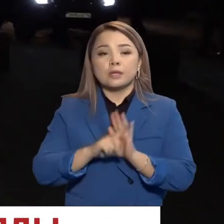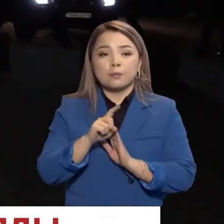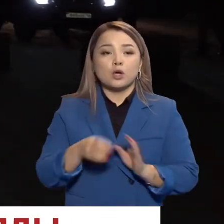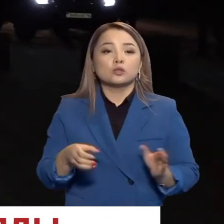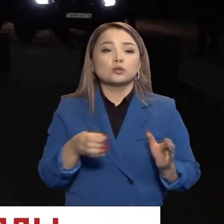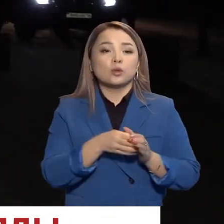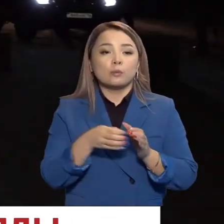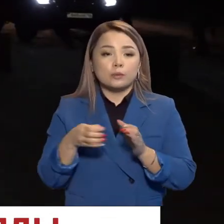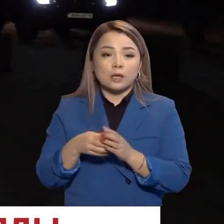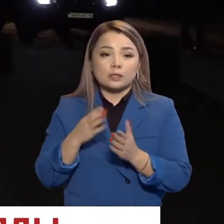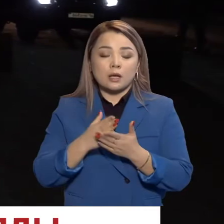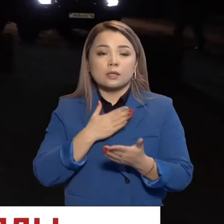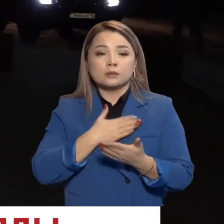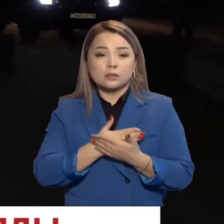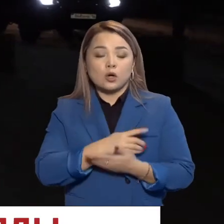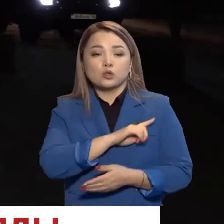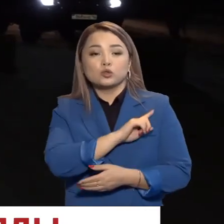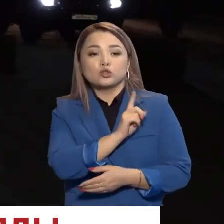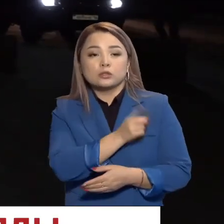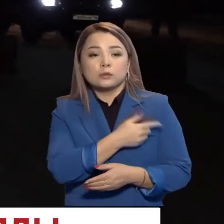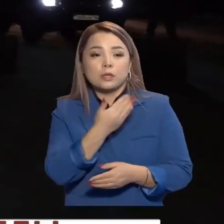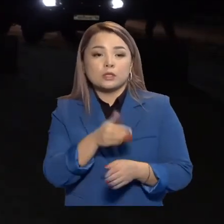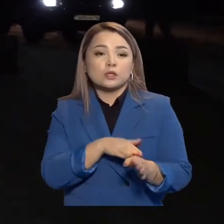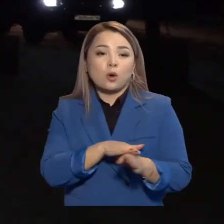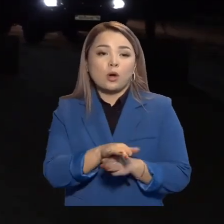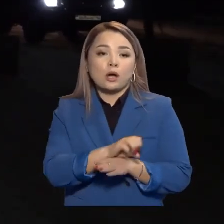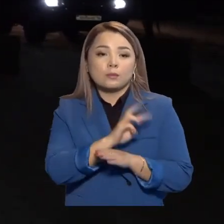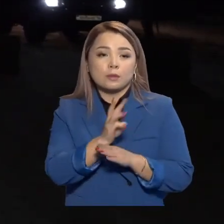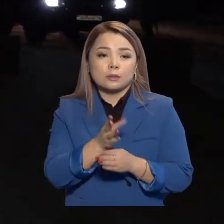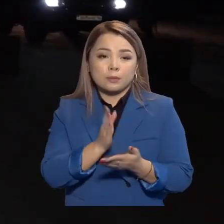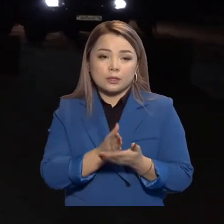бастамашы топтарымен ерікті жасақтардың күшіменен толық қамтамасыз етіліп отыр.